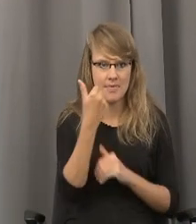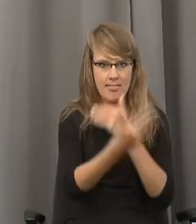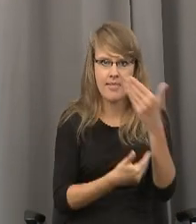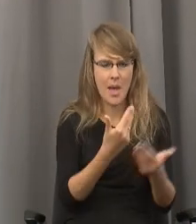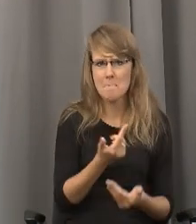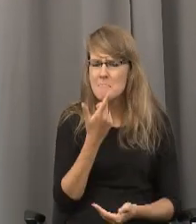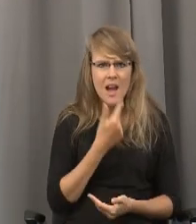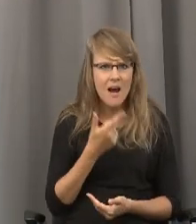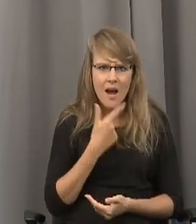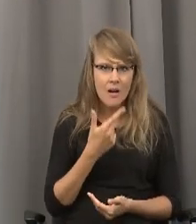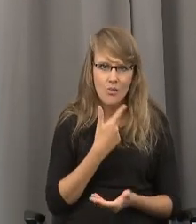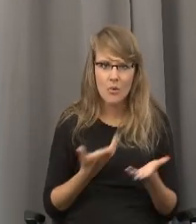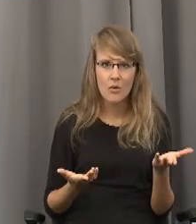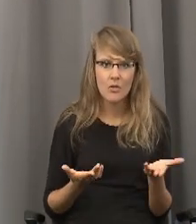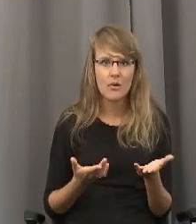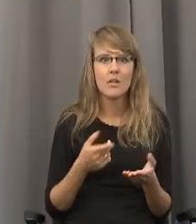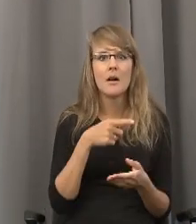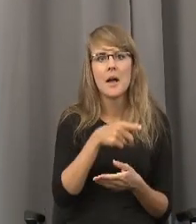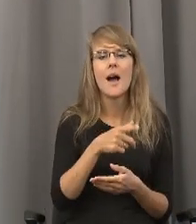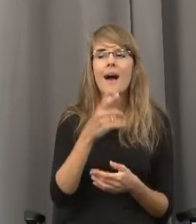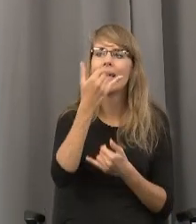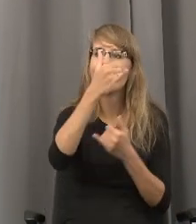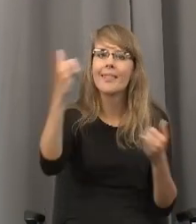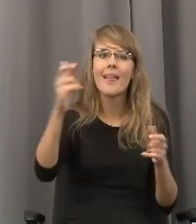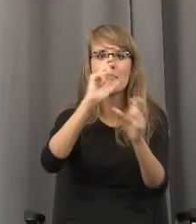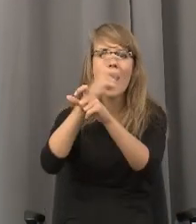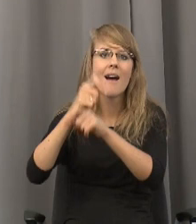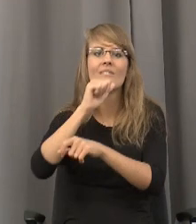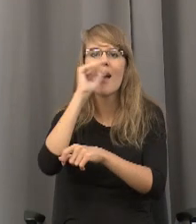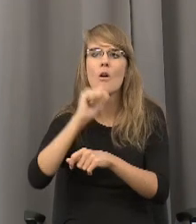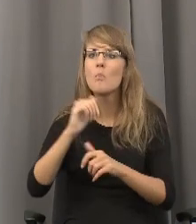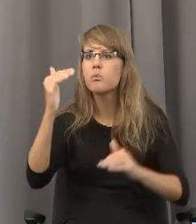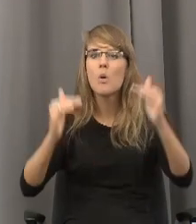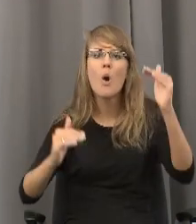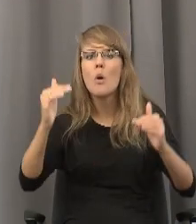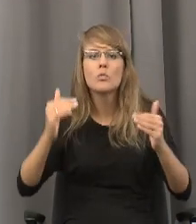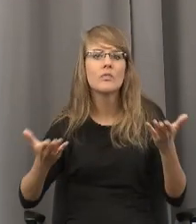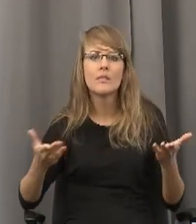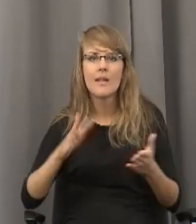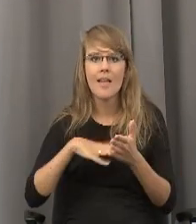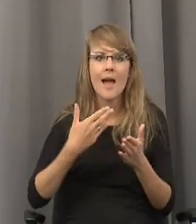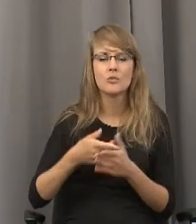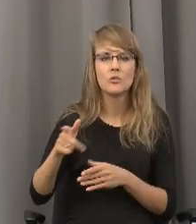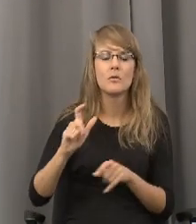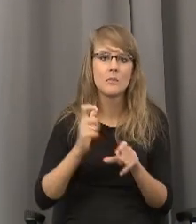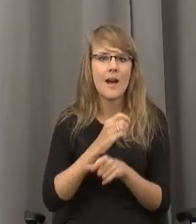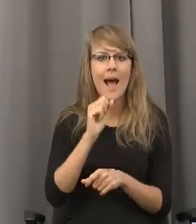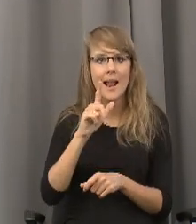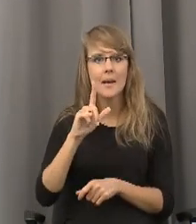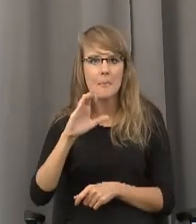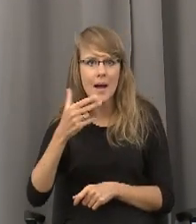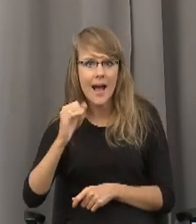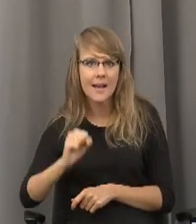rankingach oceny służby zdrowia wśród innych państw europejskich. To, że sąsiadujemy z takimi krajami jak Albania, Bułgaria czy Rumunia, naprawdę